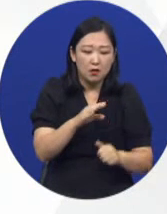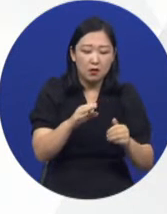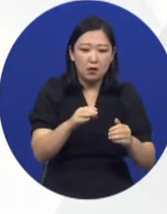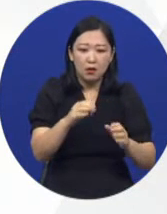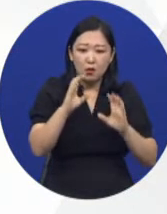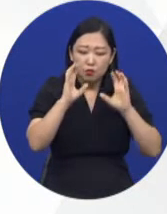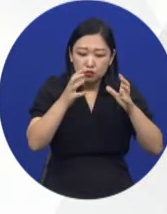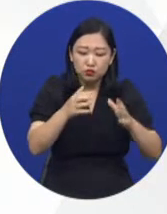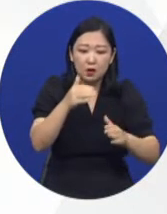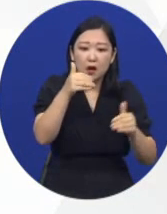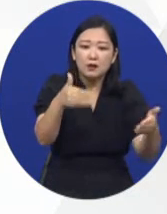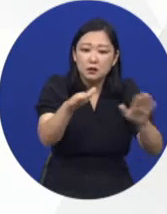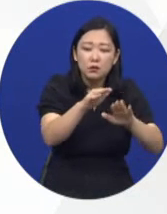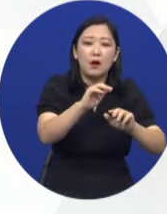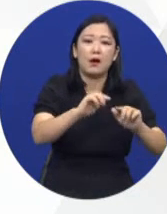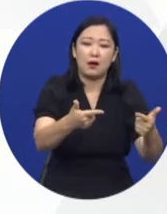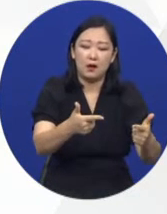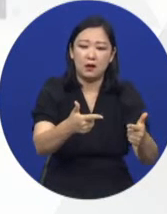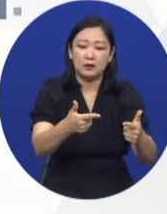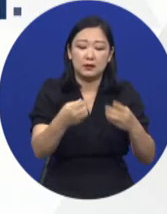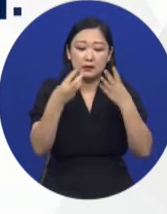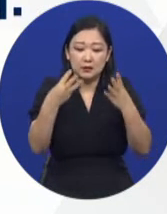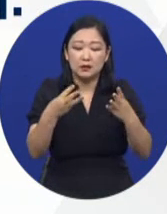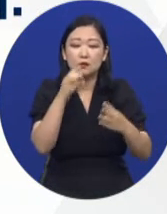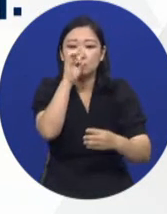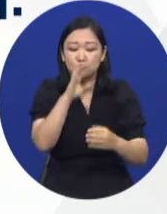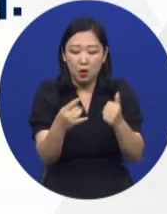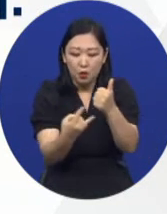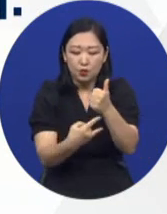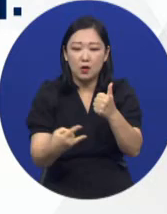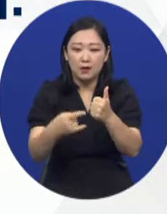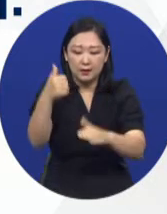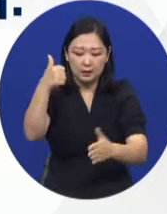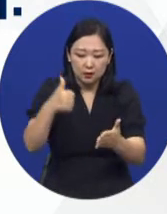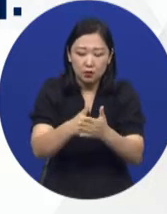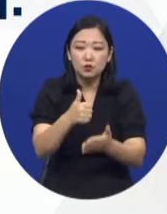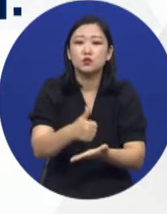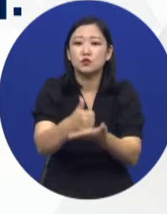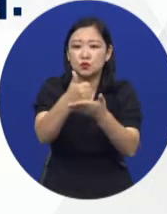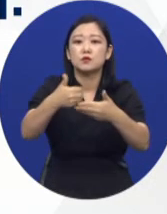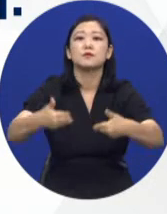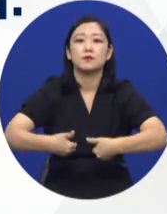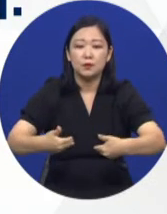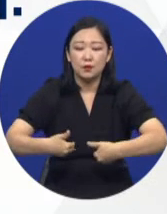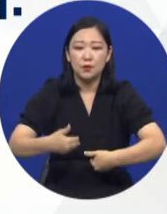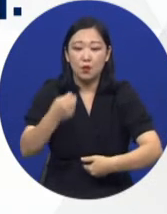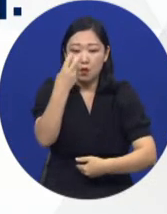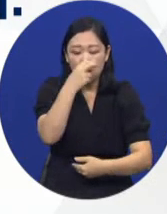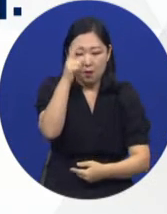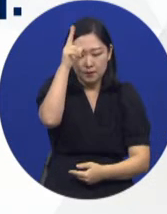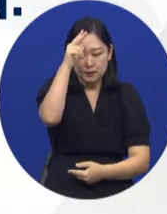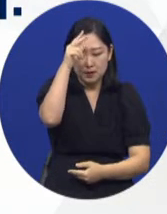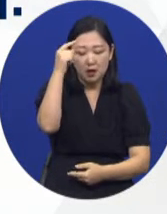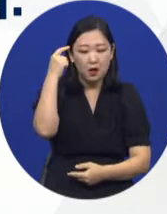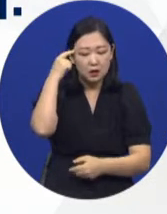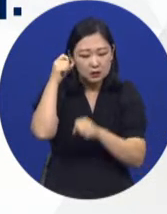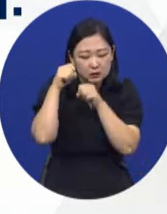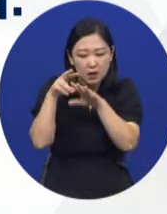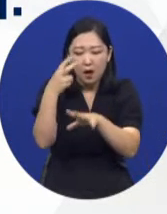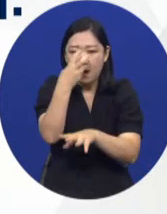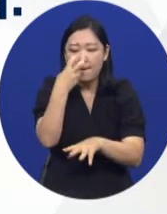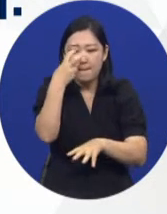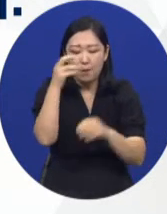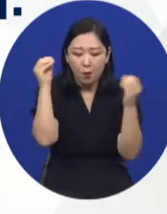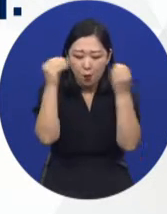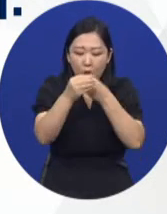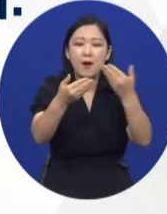엄연한 중앙정부기관인 4.3 중앙위원회의 결정을 존중해야 한다며 검찰이 사상 검증을 한다는 오해를 받을 수